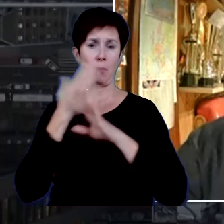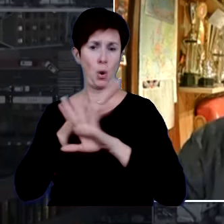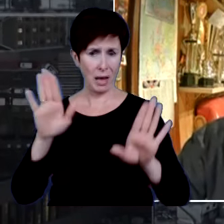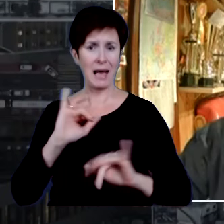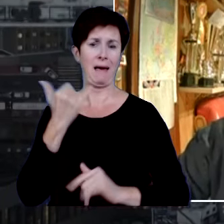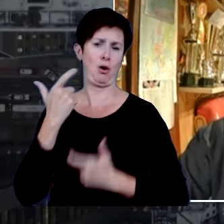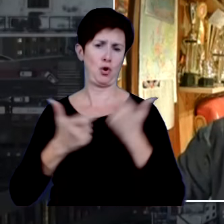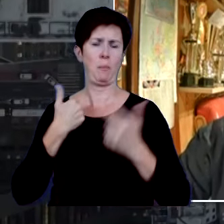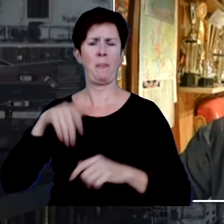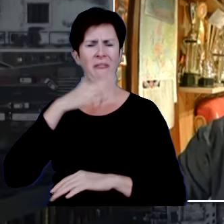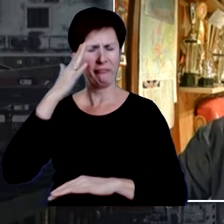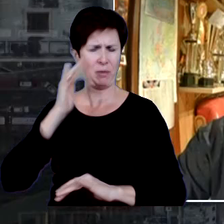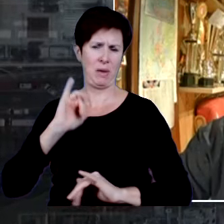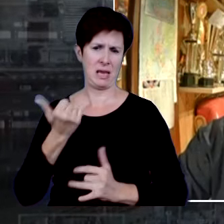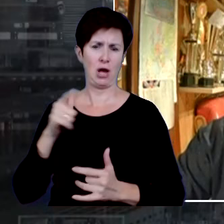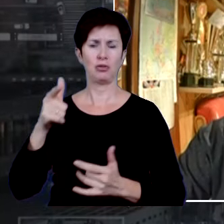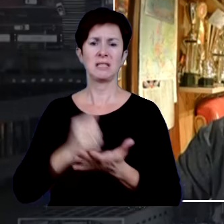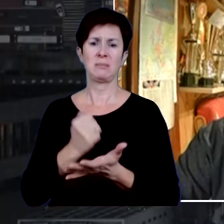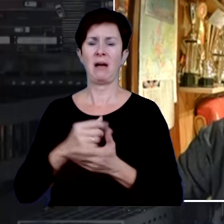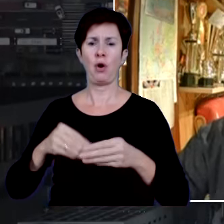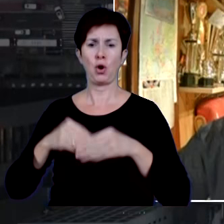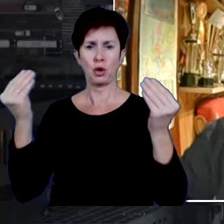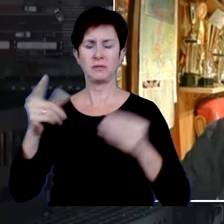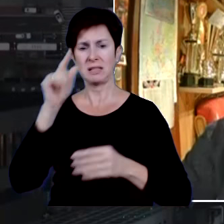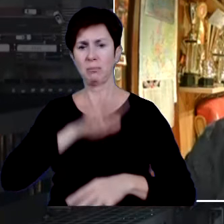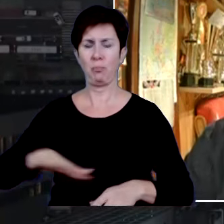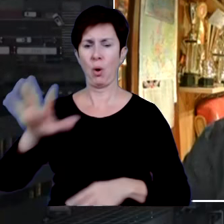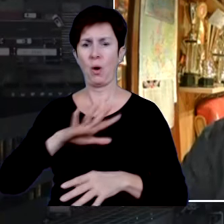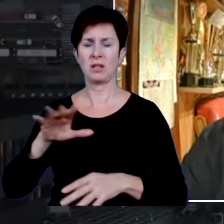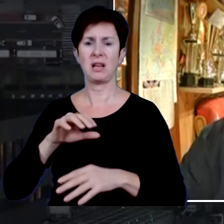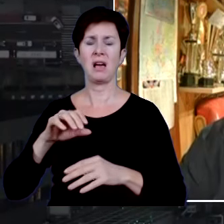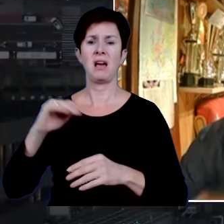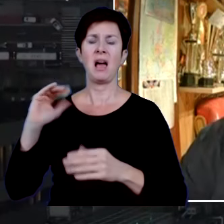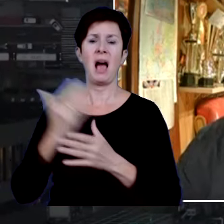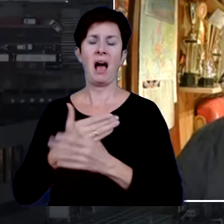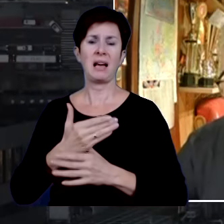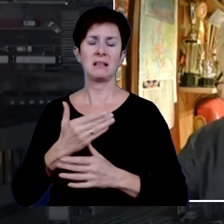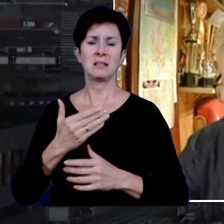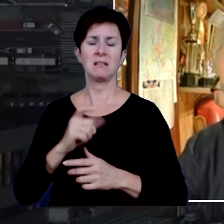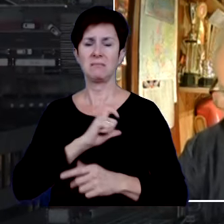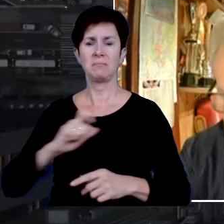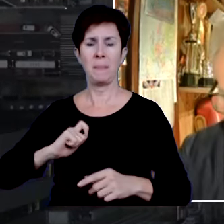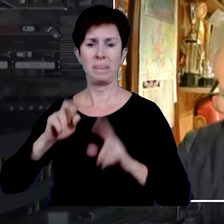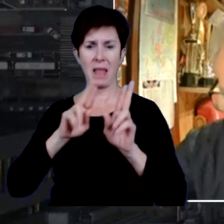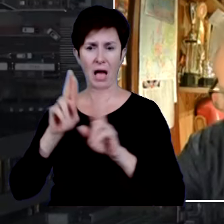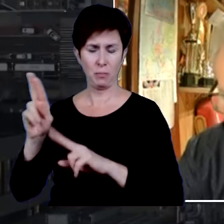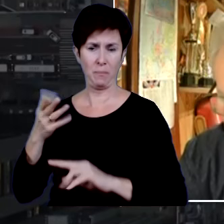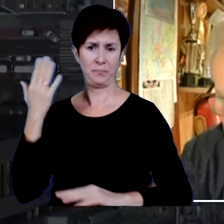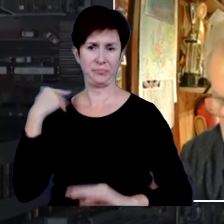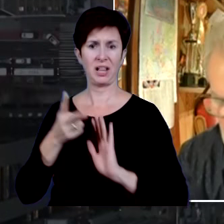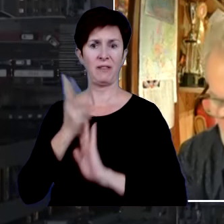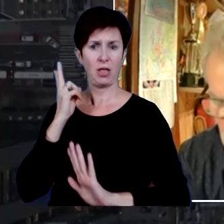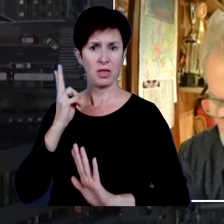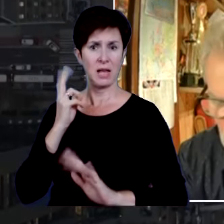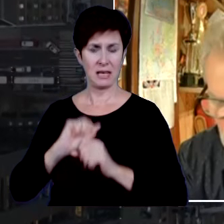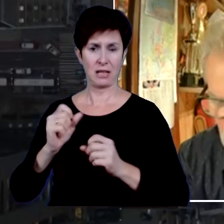jak to zrobić. To jest kwestia rozwoju na przykład społecznych agencji najmu, co od 2 tygodni jest ten pomysł rozwijany